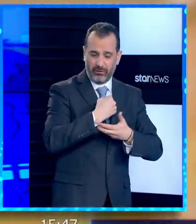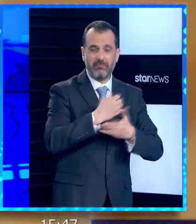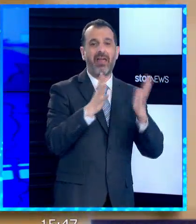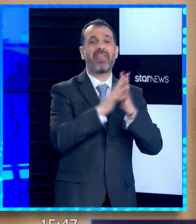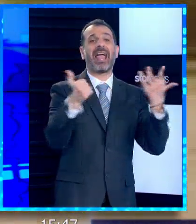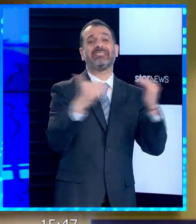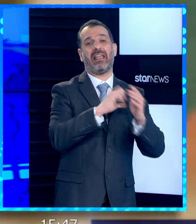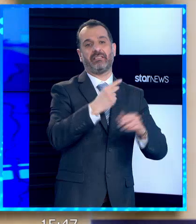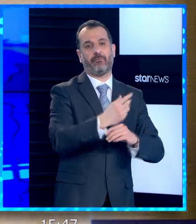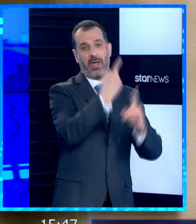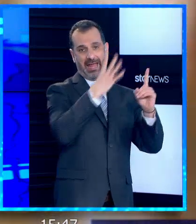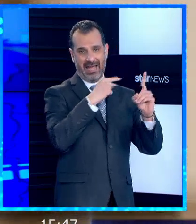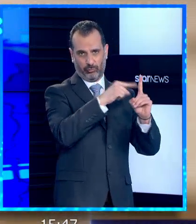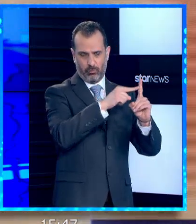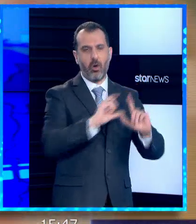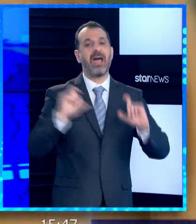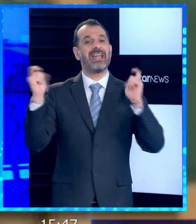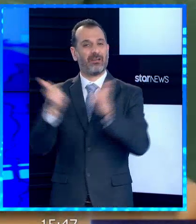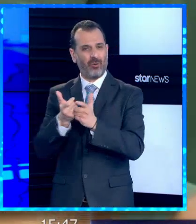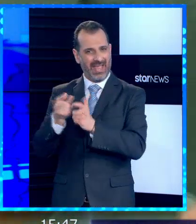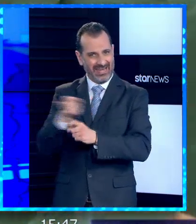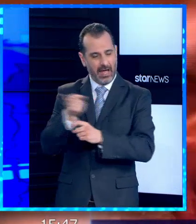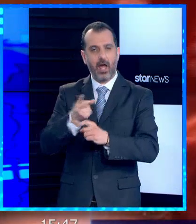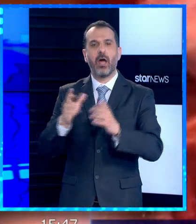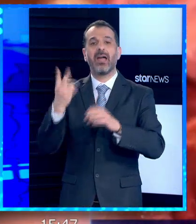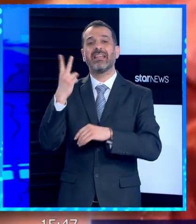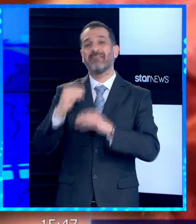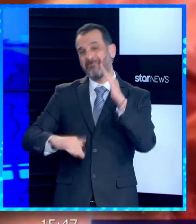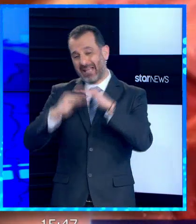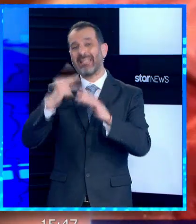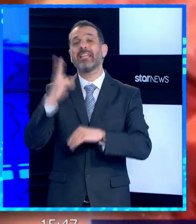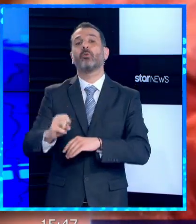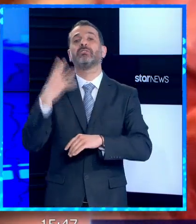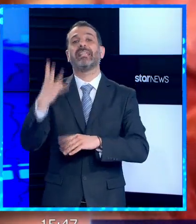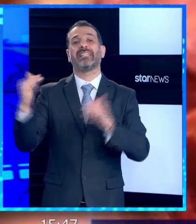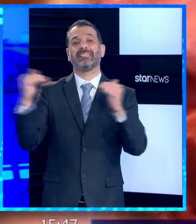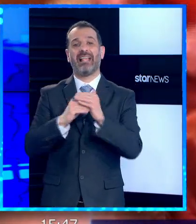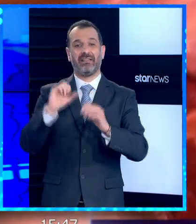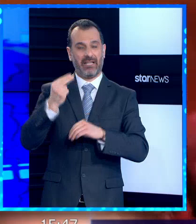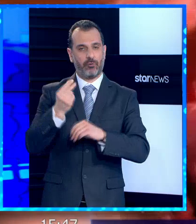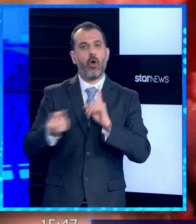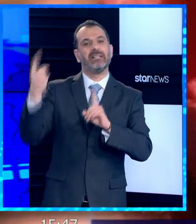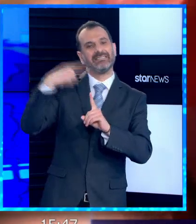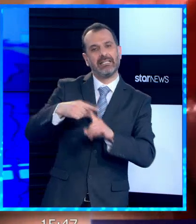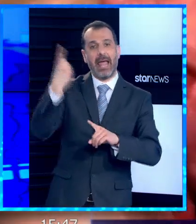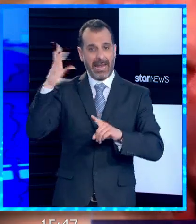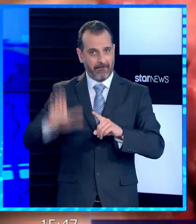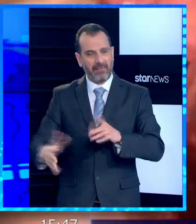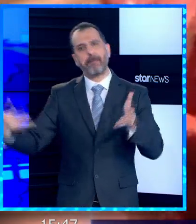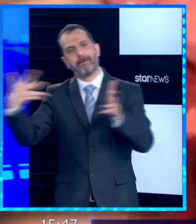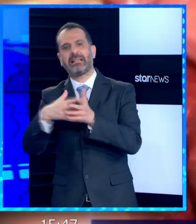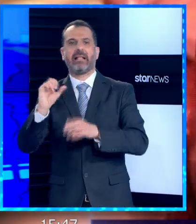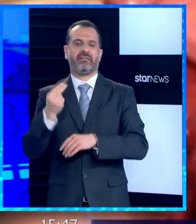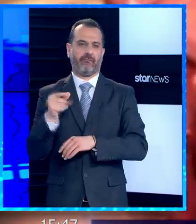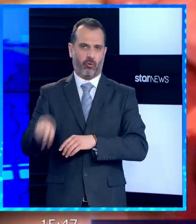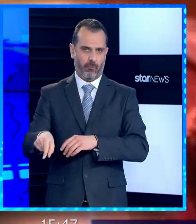16.000 ευρώ και οι έγγαμοι με ετήσιο οικογενειακό εισόδημα έως 24.000 ευρώ συν 5.000 ευρώ για κάθε παιδί.